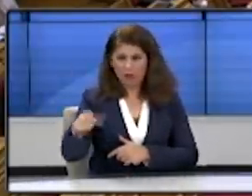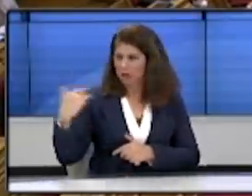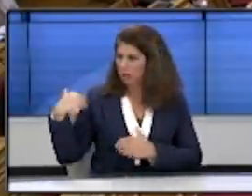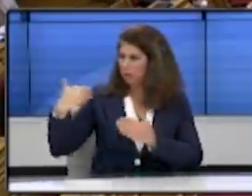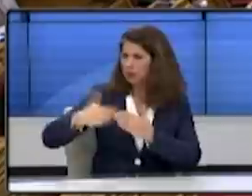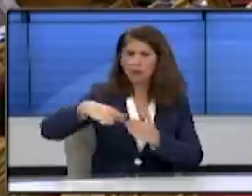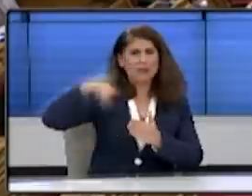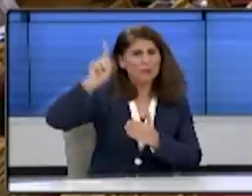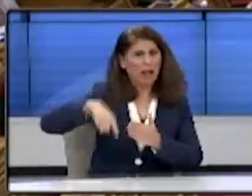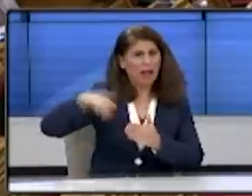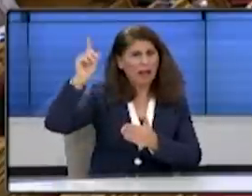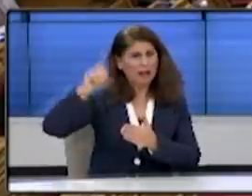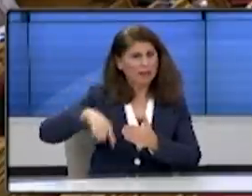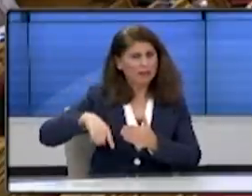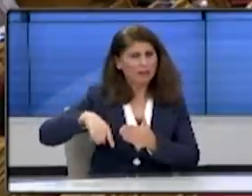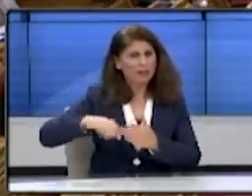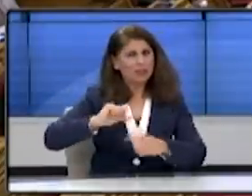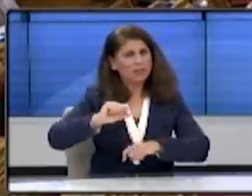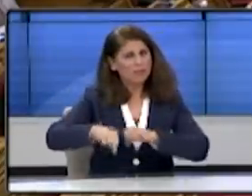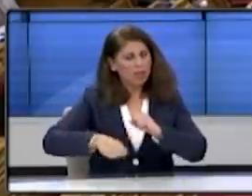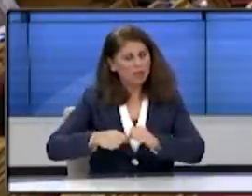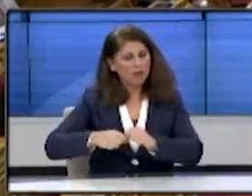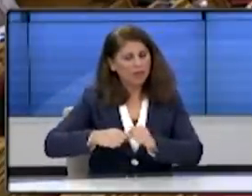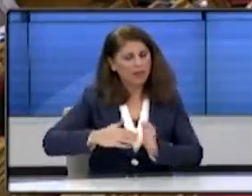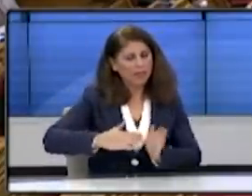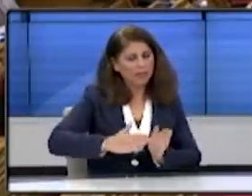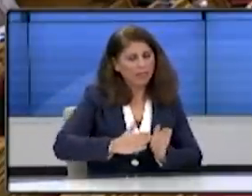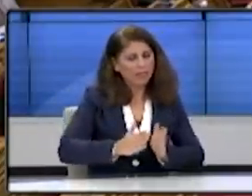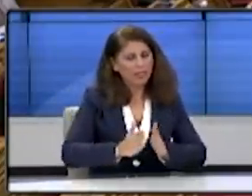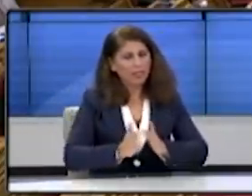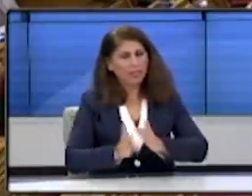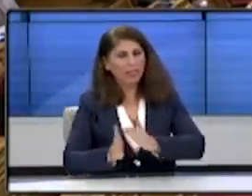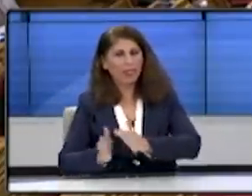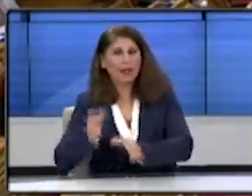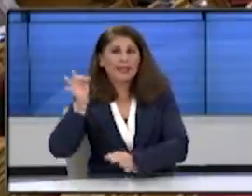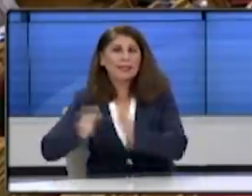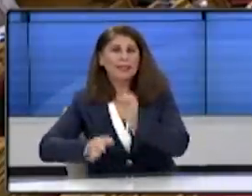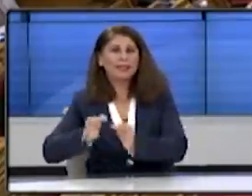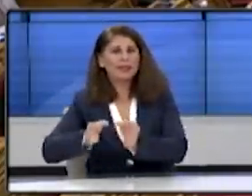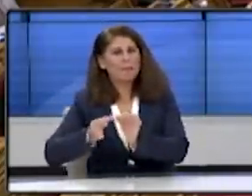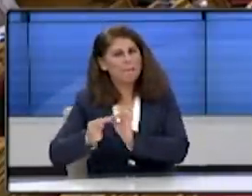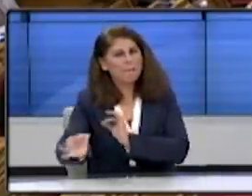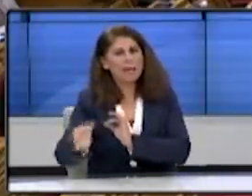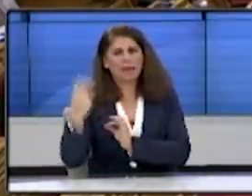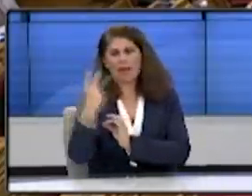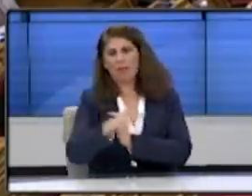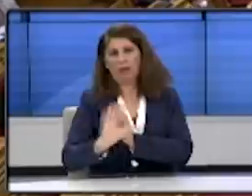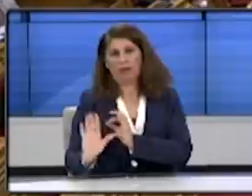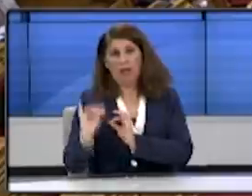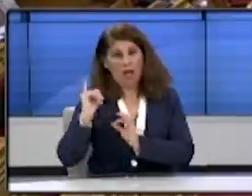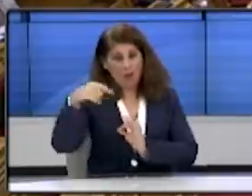μέρες τώρα προσπαθήσατε να φέρετε τη συζήτηση στα μέτρα σας. Ακόμα και μια